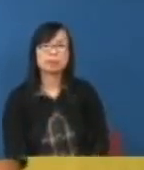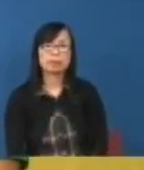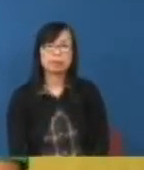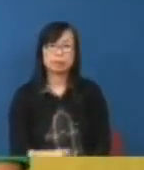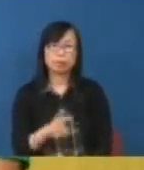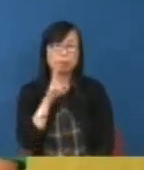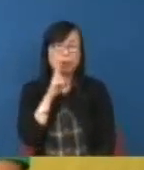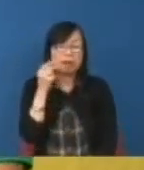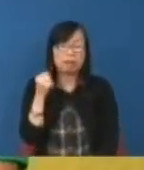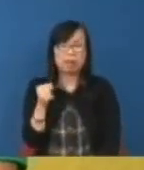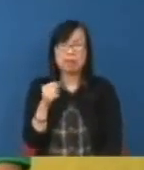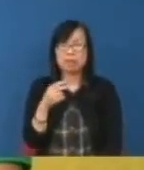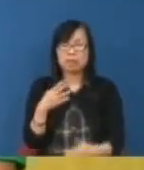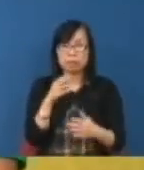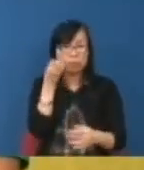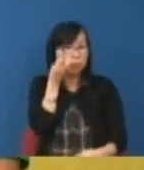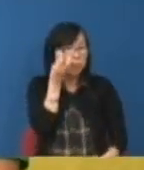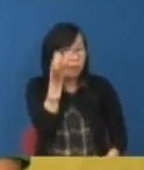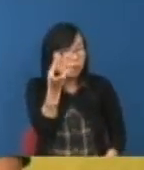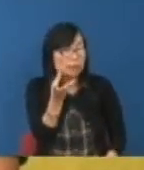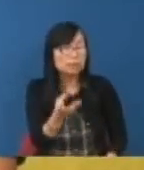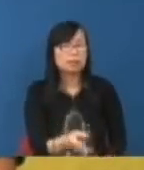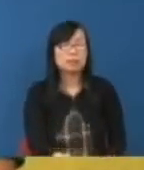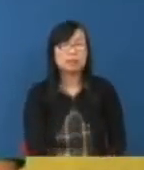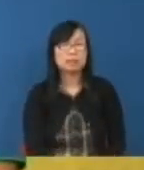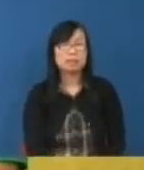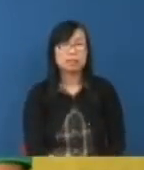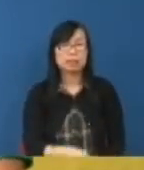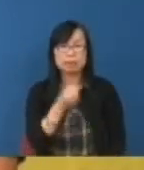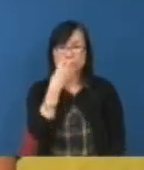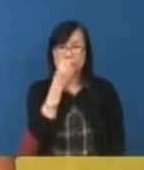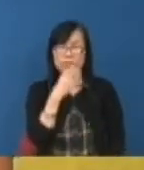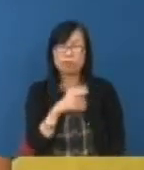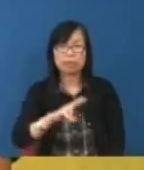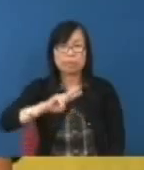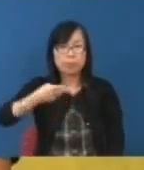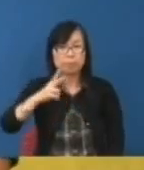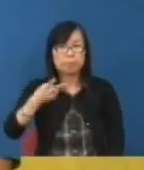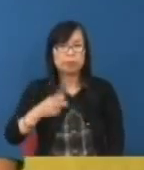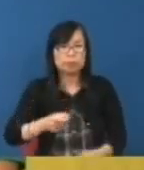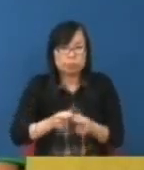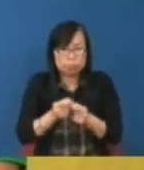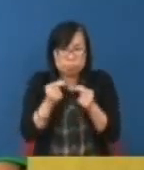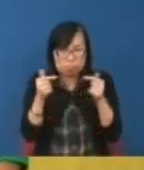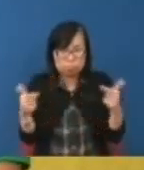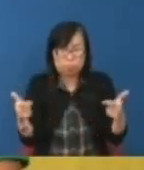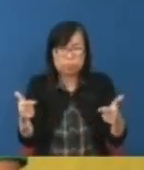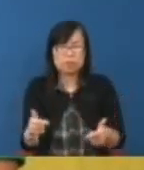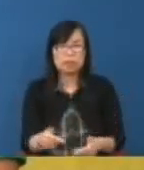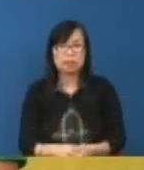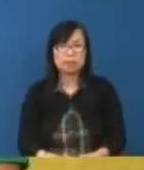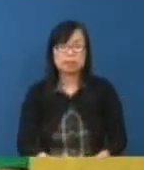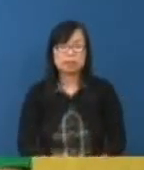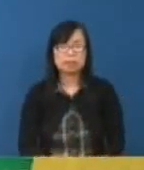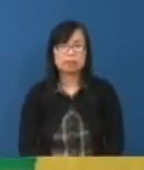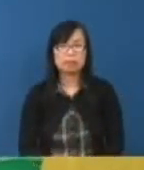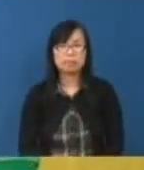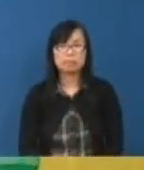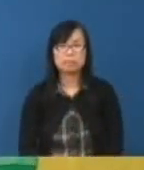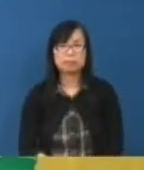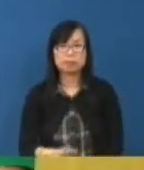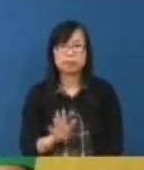的話，其實這種歧視，我看回香港的情況，只會變本加厲，或者只不過是越來越加，越來越離譜，